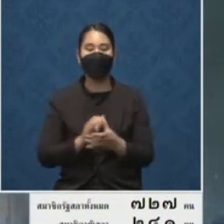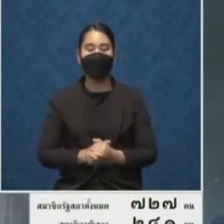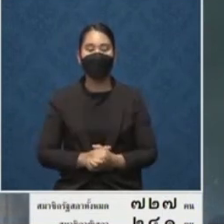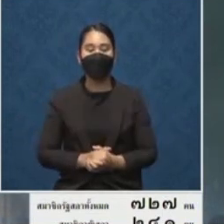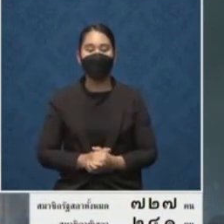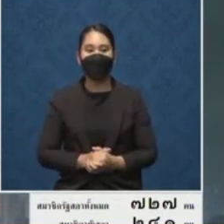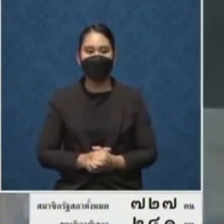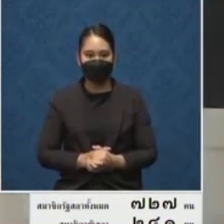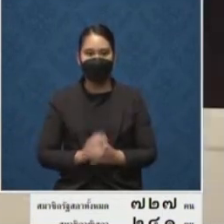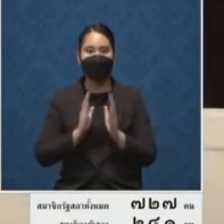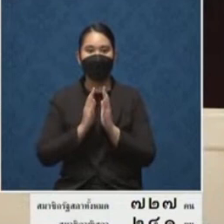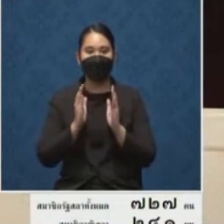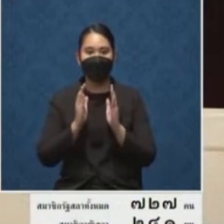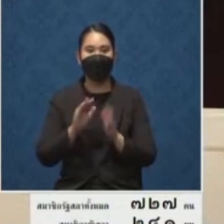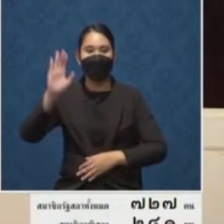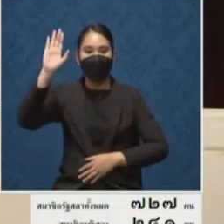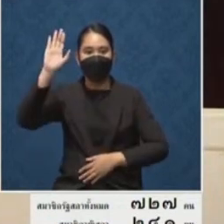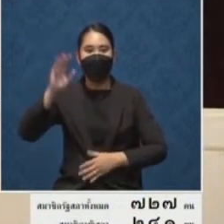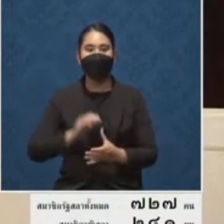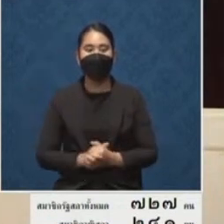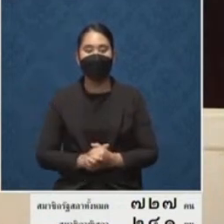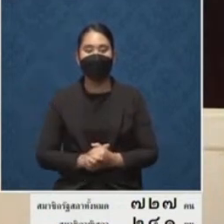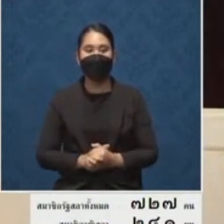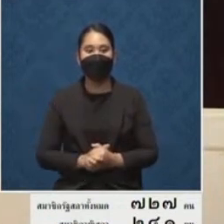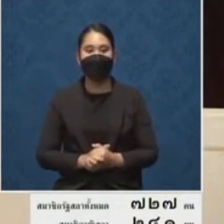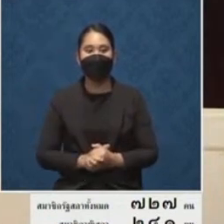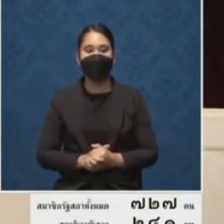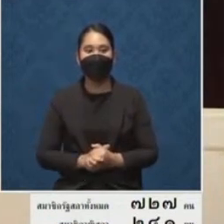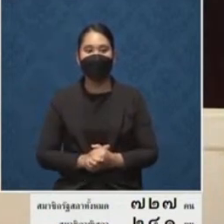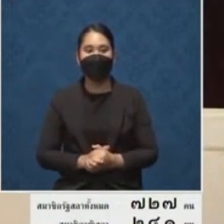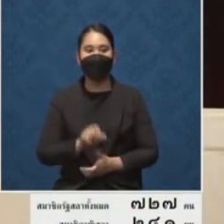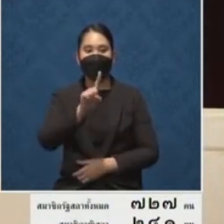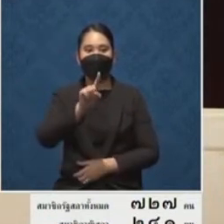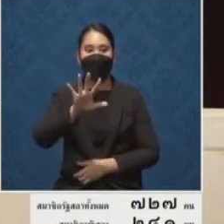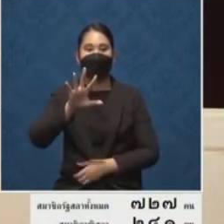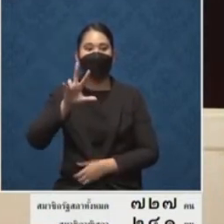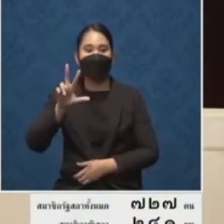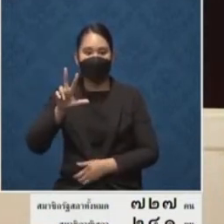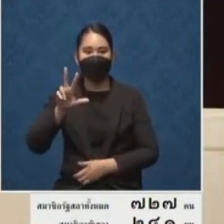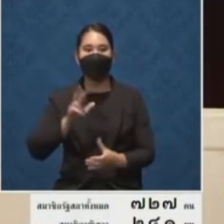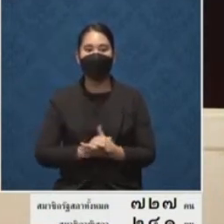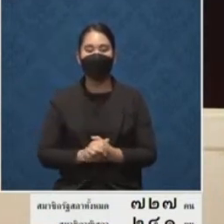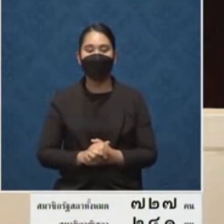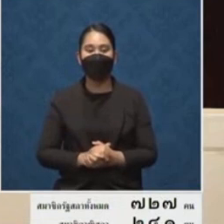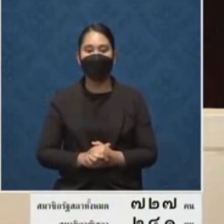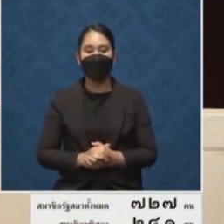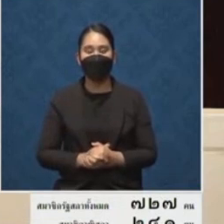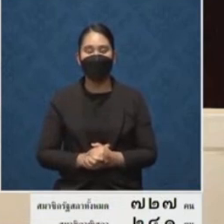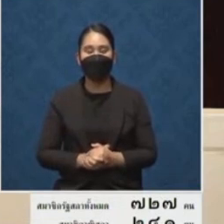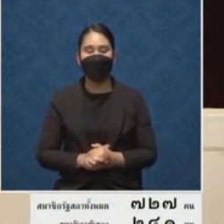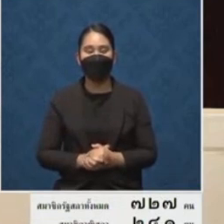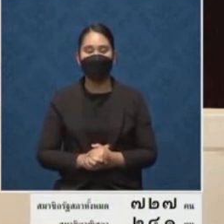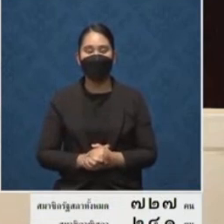ครับ3รับหลักการครับ4รับหลักการครับ ครับขอบคุณครับ ท่านประธานครับ ครับเชิญครับ